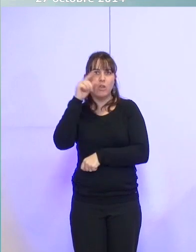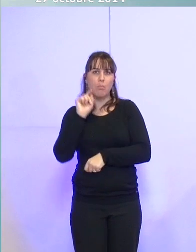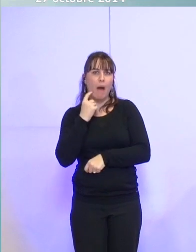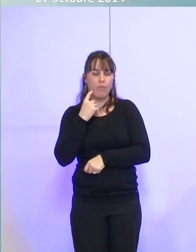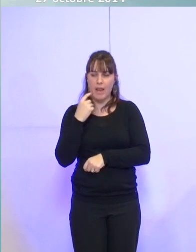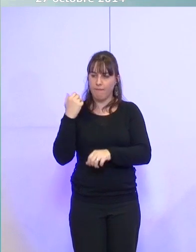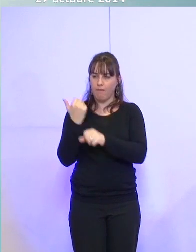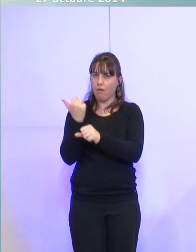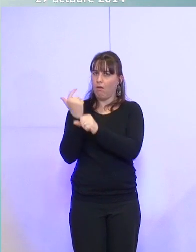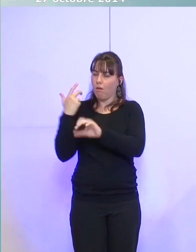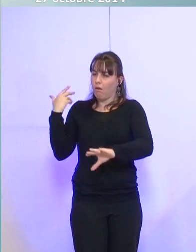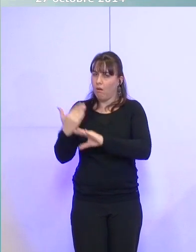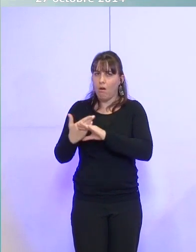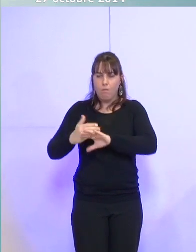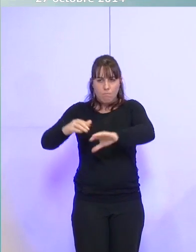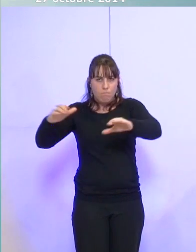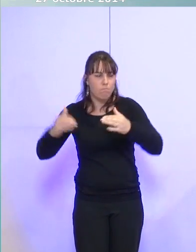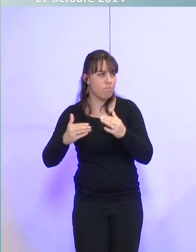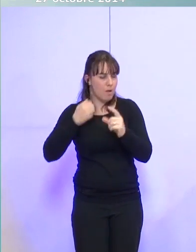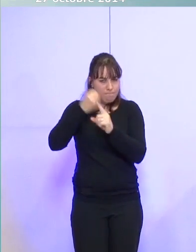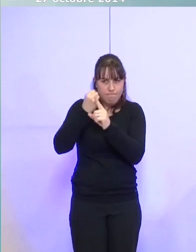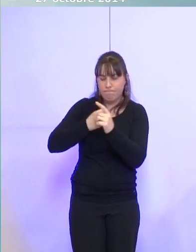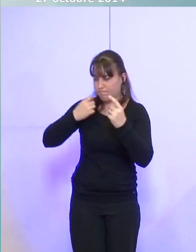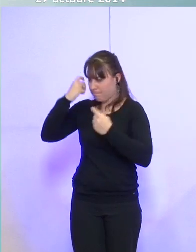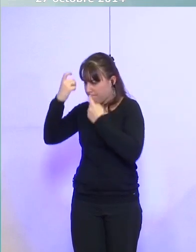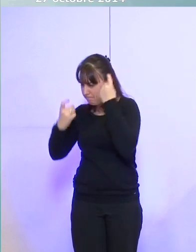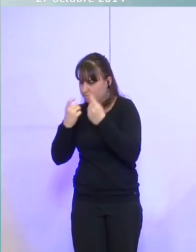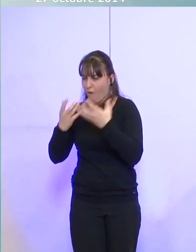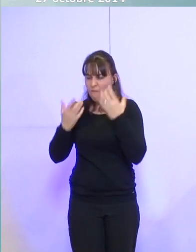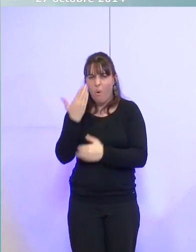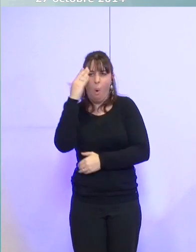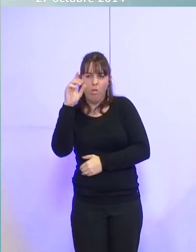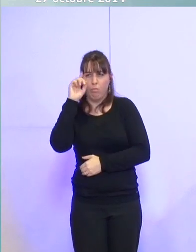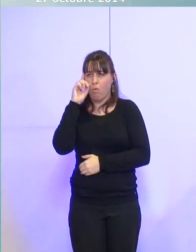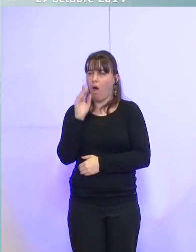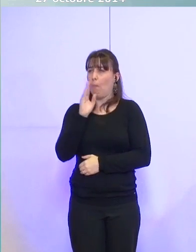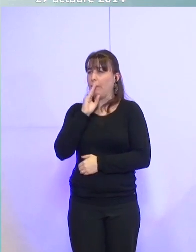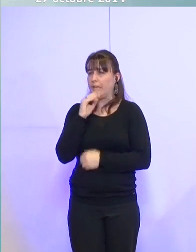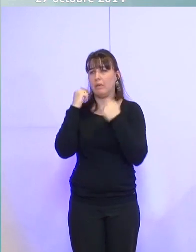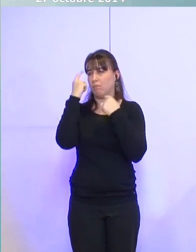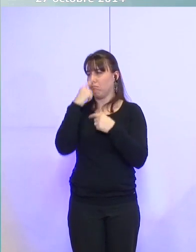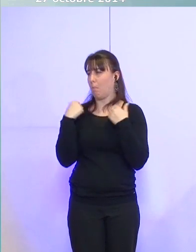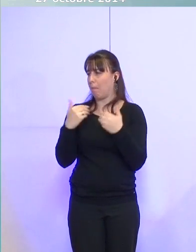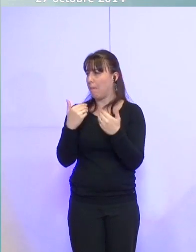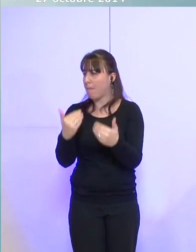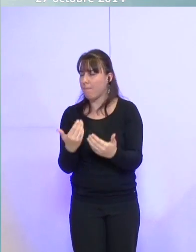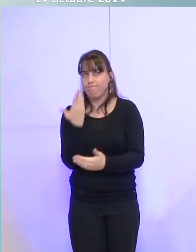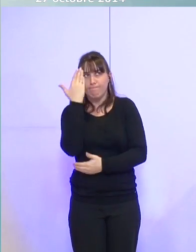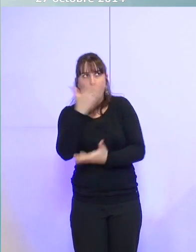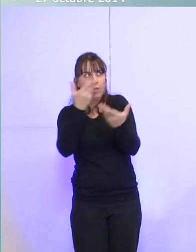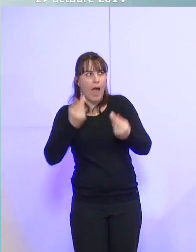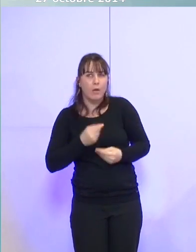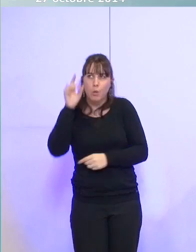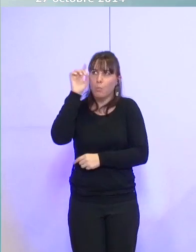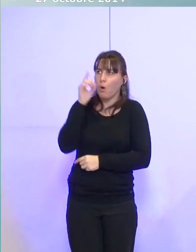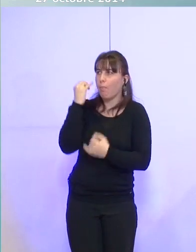de nombreuses années et ont souhaité pouvoir trouver d'autres formes d'accueil pour leurs enfants. Des